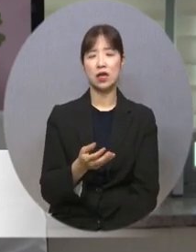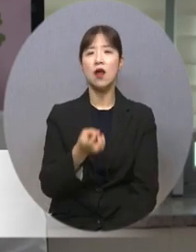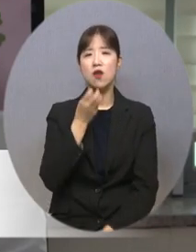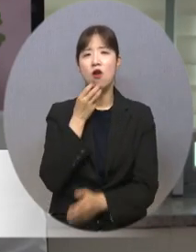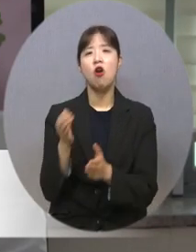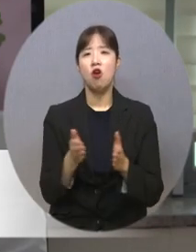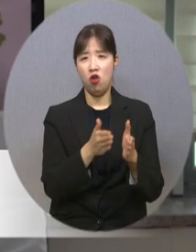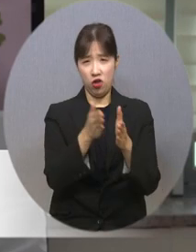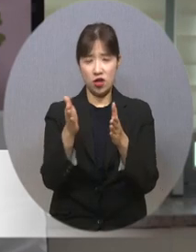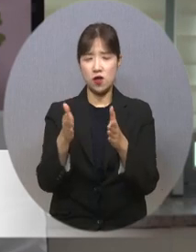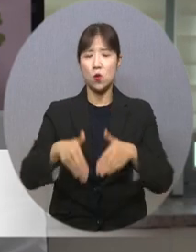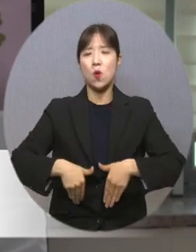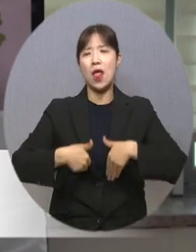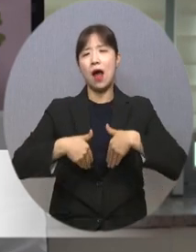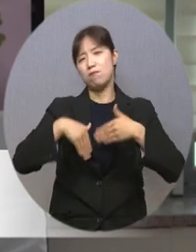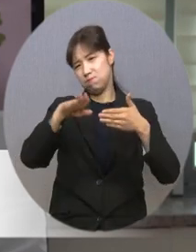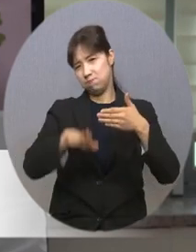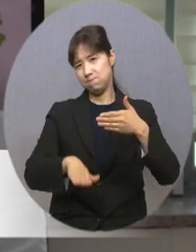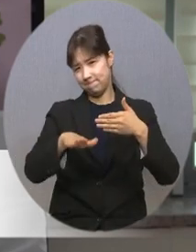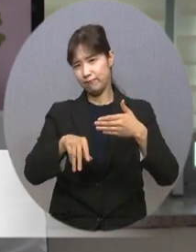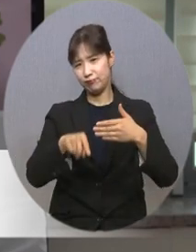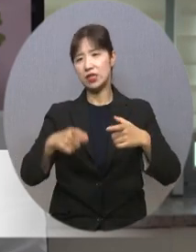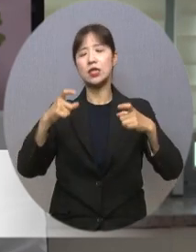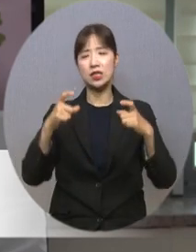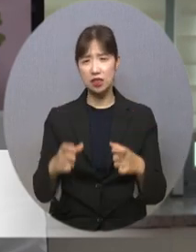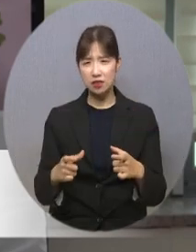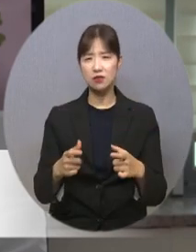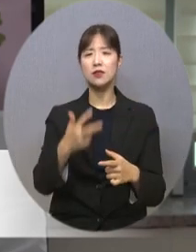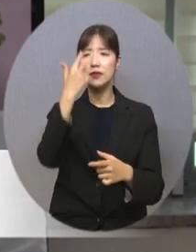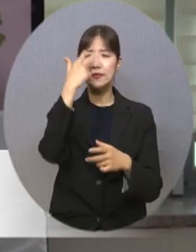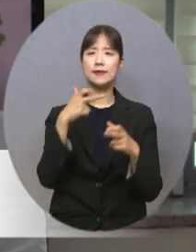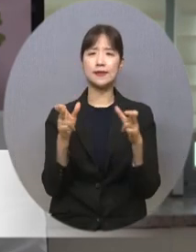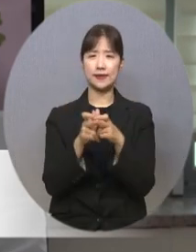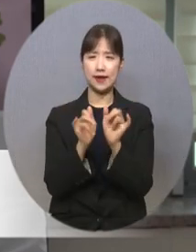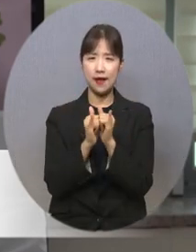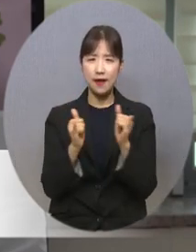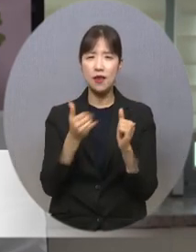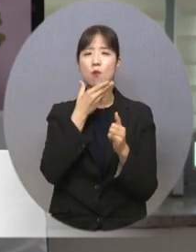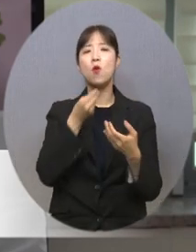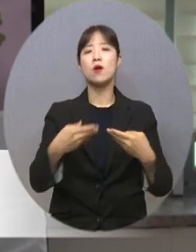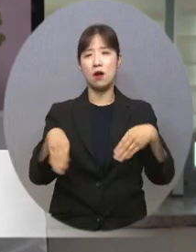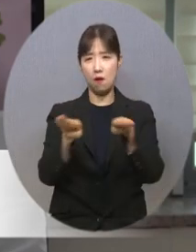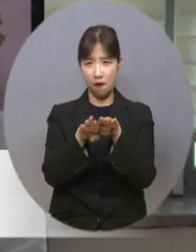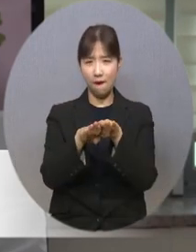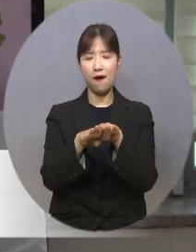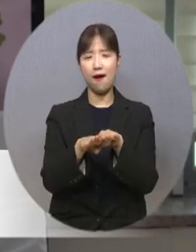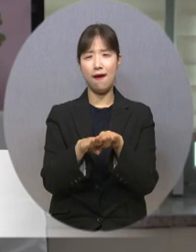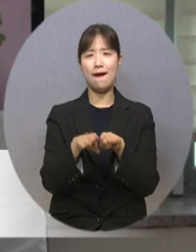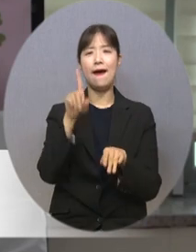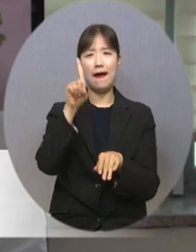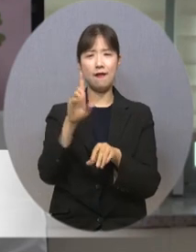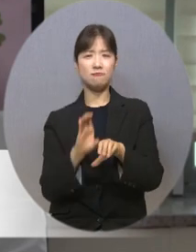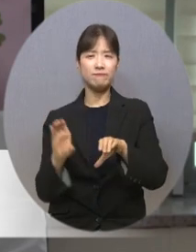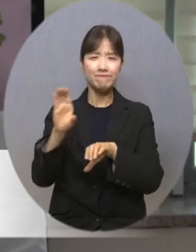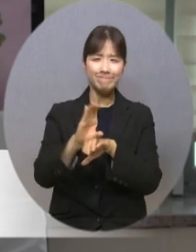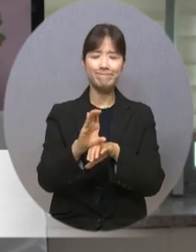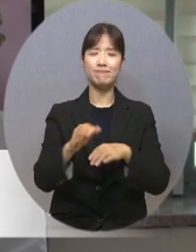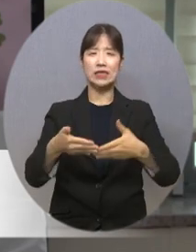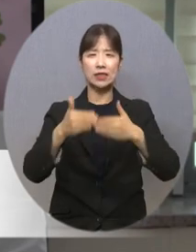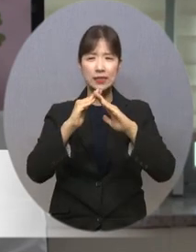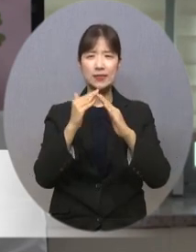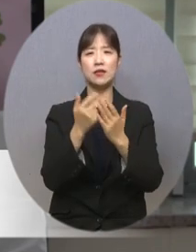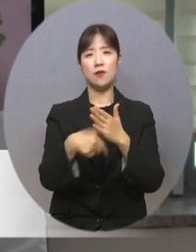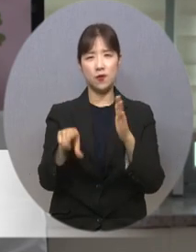경기도 남부 쪽에 시각장애인이 복지관이 하나 더 설립될 수